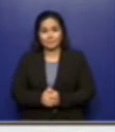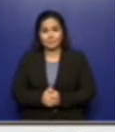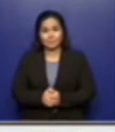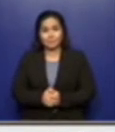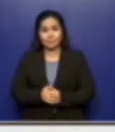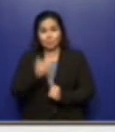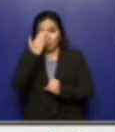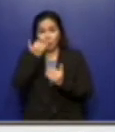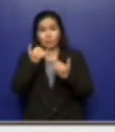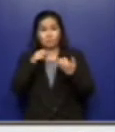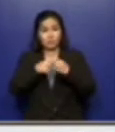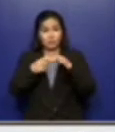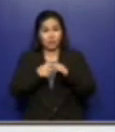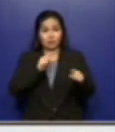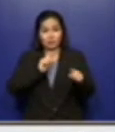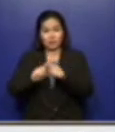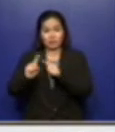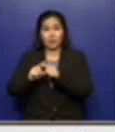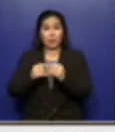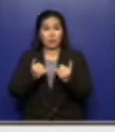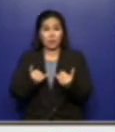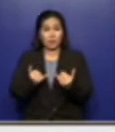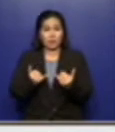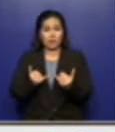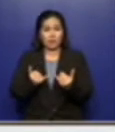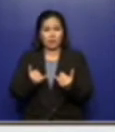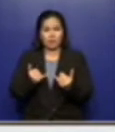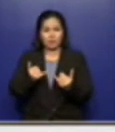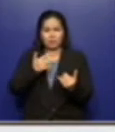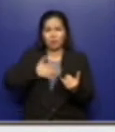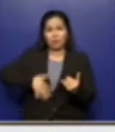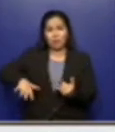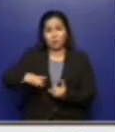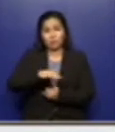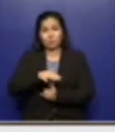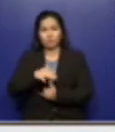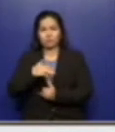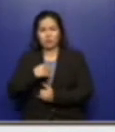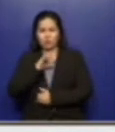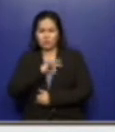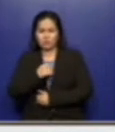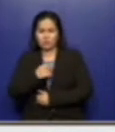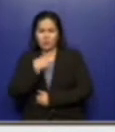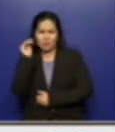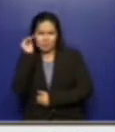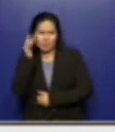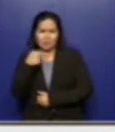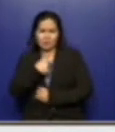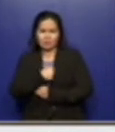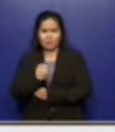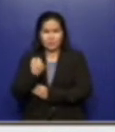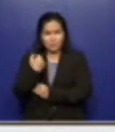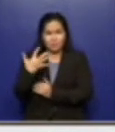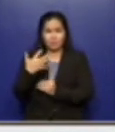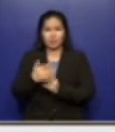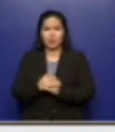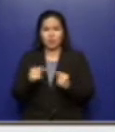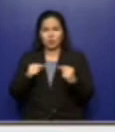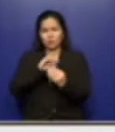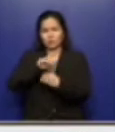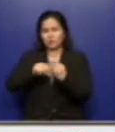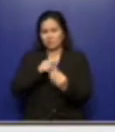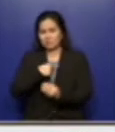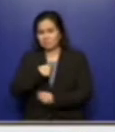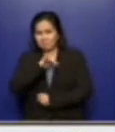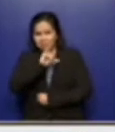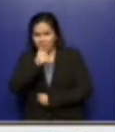จจุบันพวกเราขาดความเชื่อมั่นและความมั่นใจทั้งในภาคของการเศรษฐกิจและ